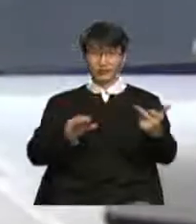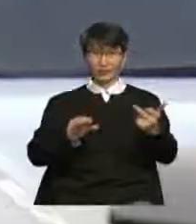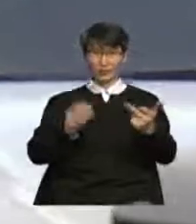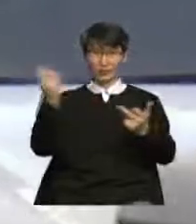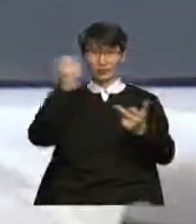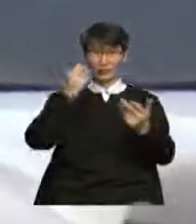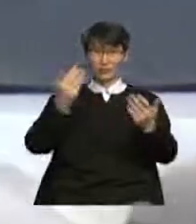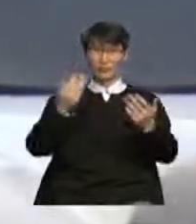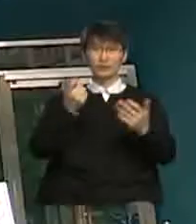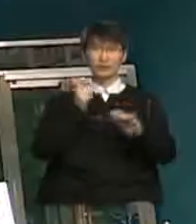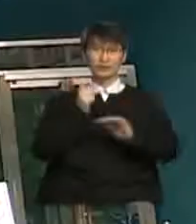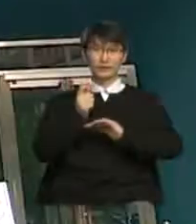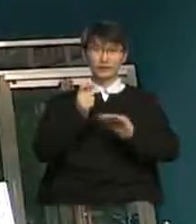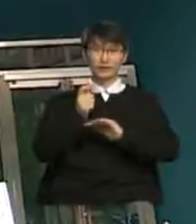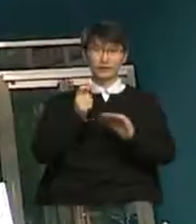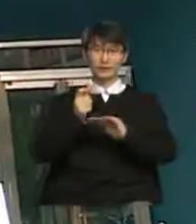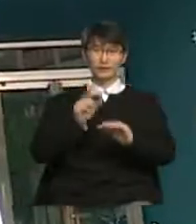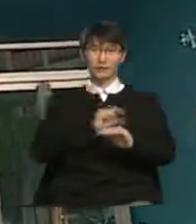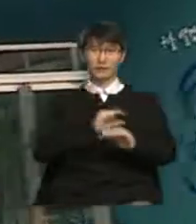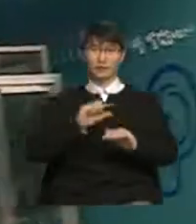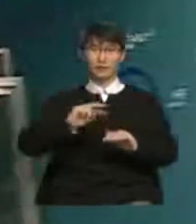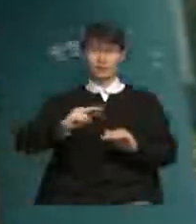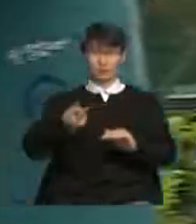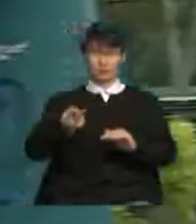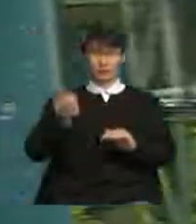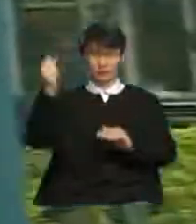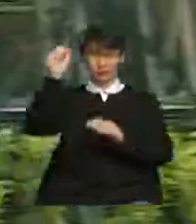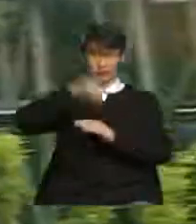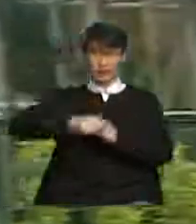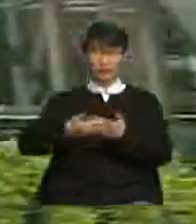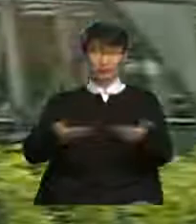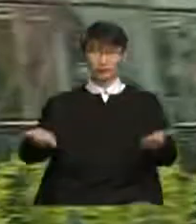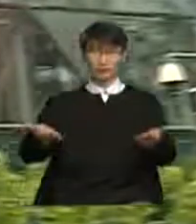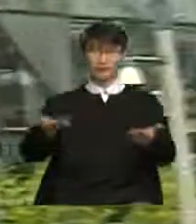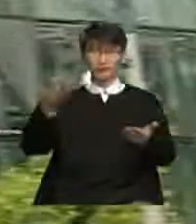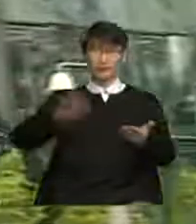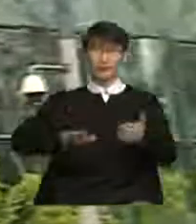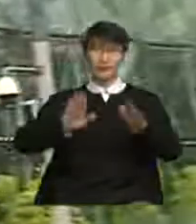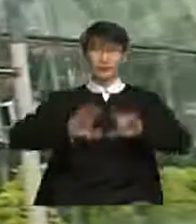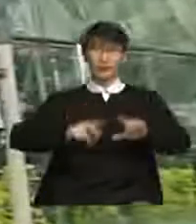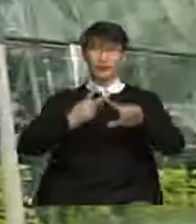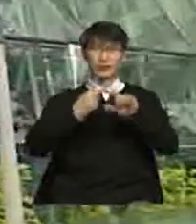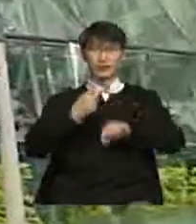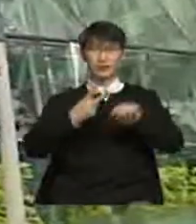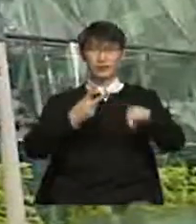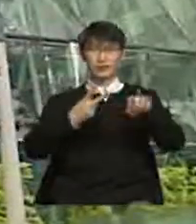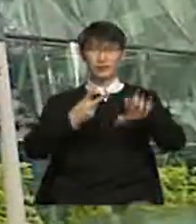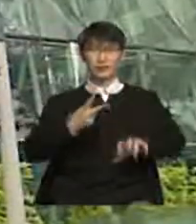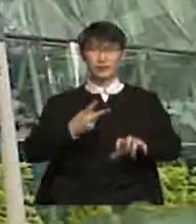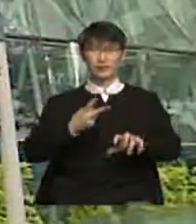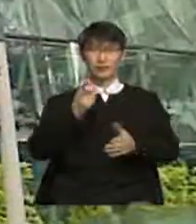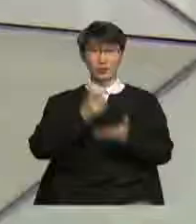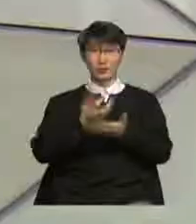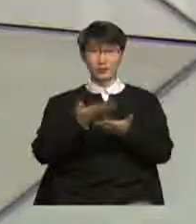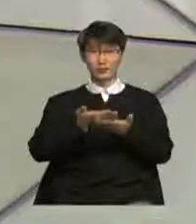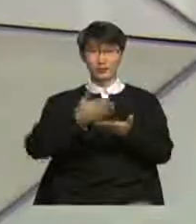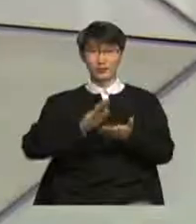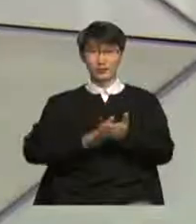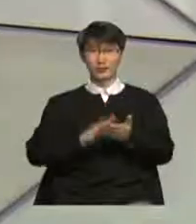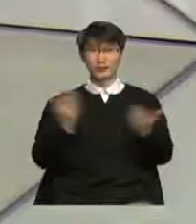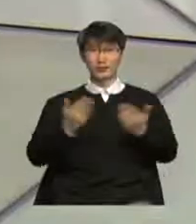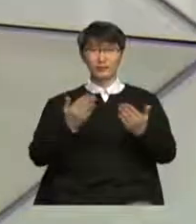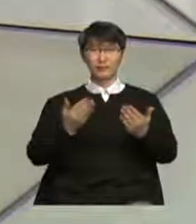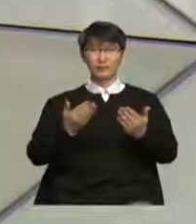고급 택시로의 면허 전환을 인가해왔는데요. 서울시는 올해 2월 안으로 시 조례를 개정해 사업